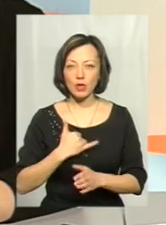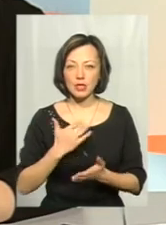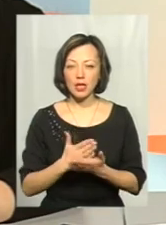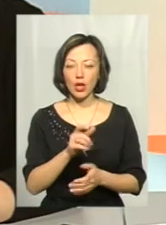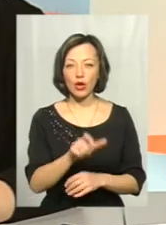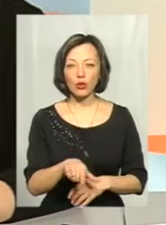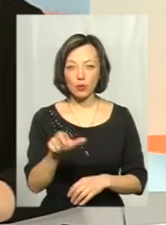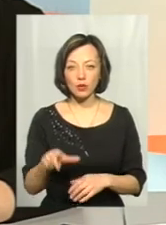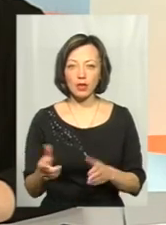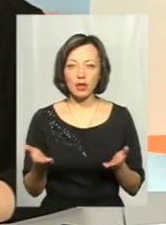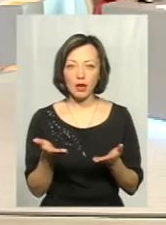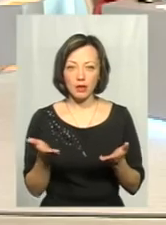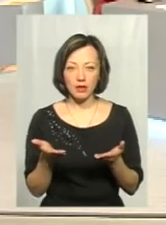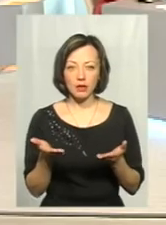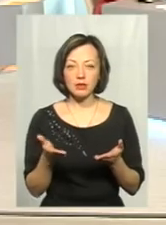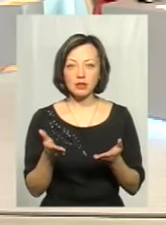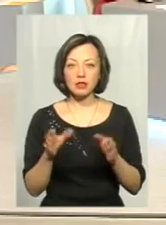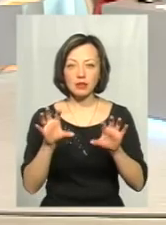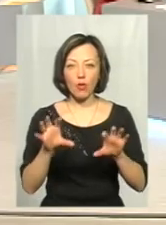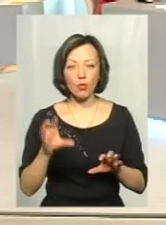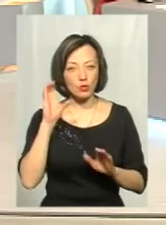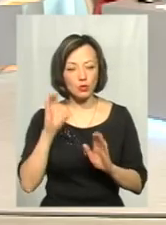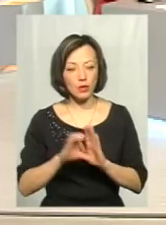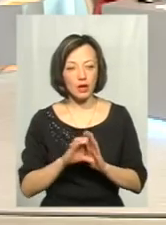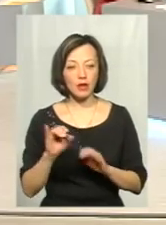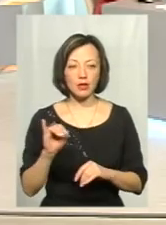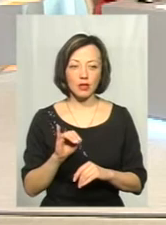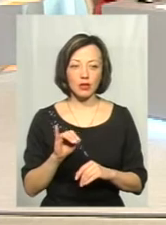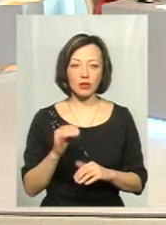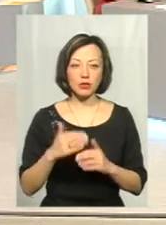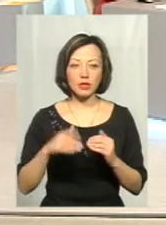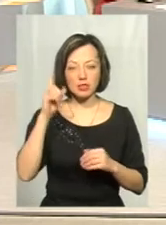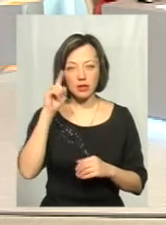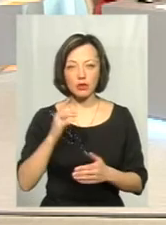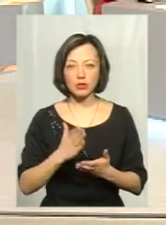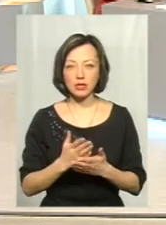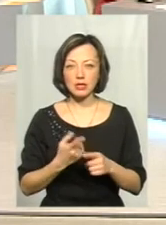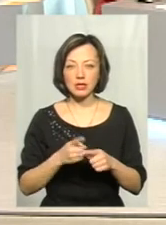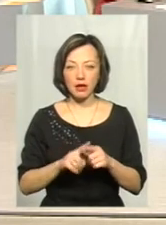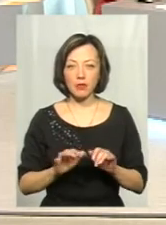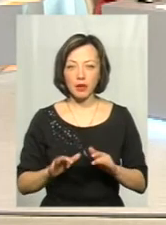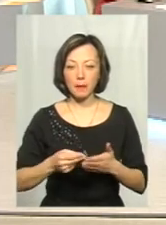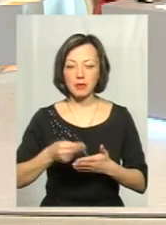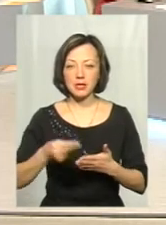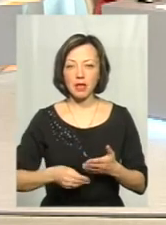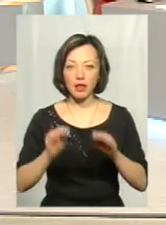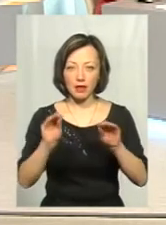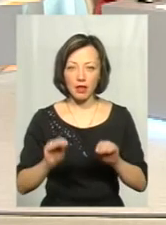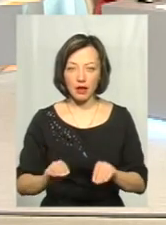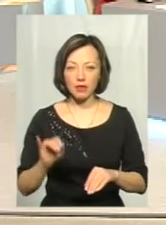люди, які законно дуже такі слухняні, і вони вже знають, що є ця кампанія підписання декларації, і